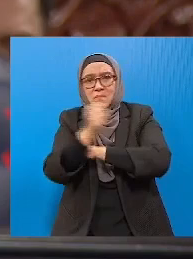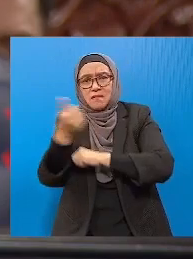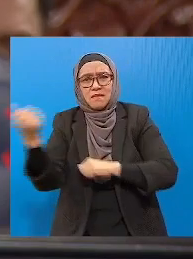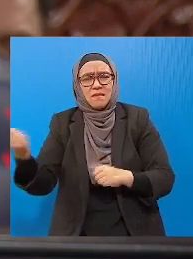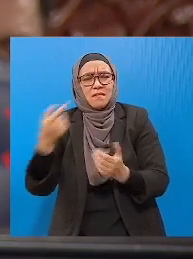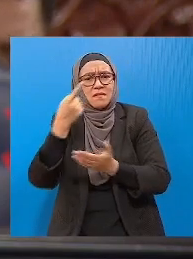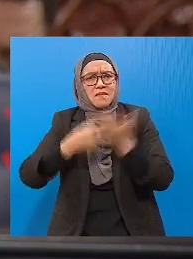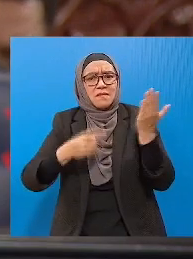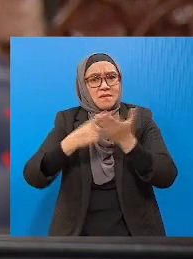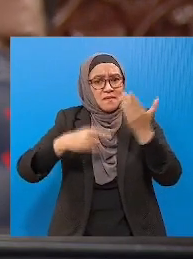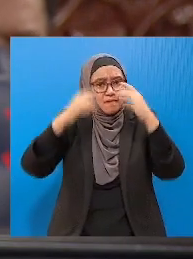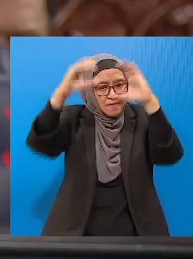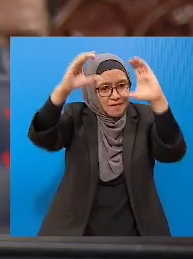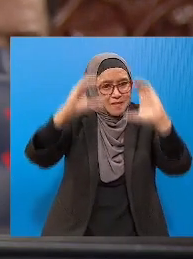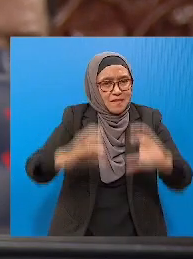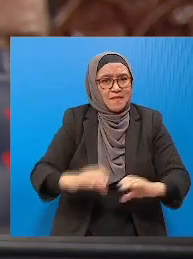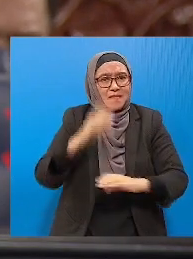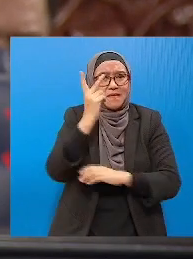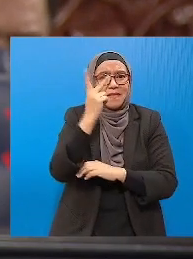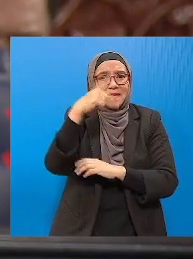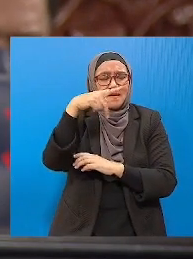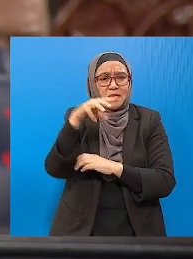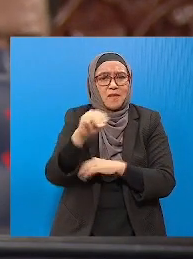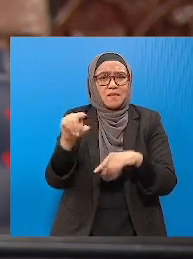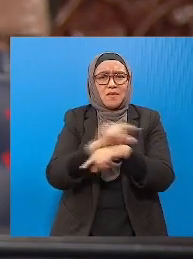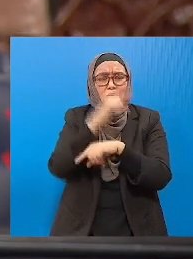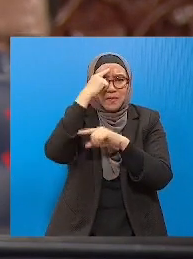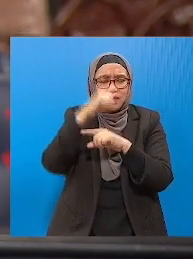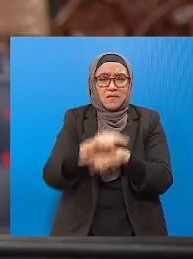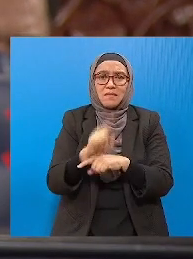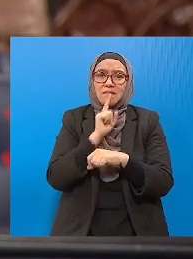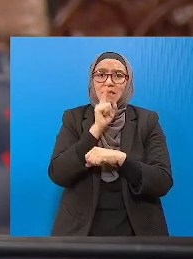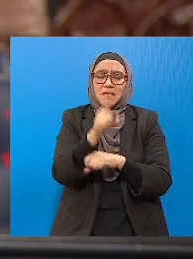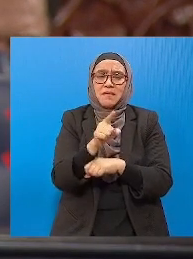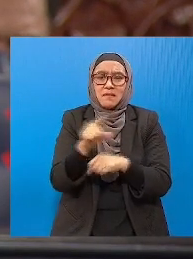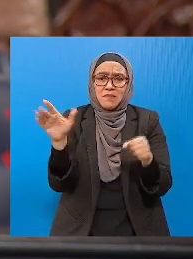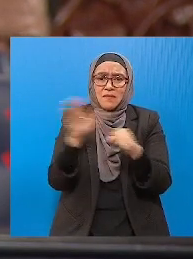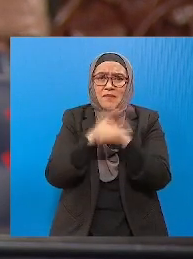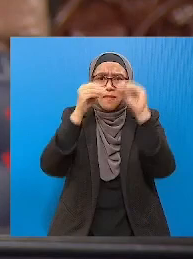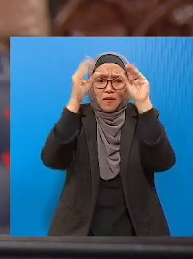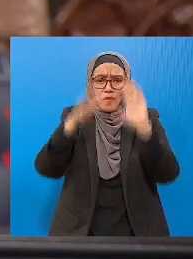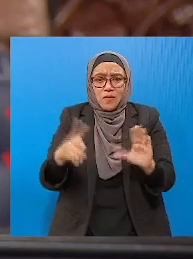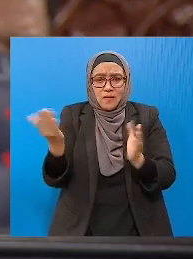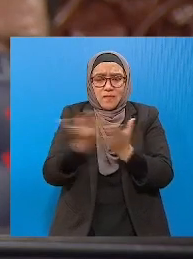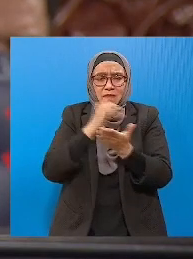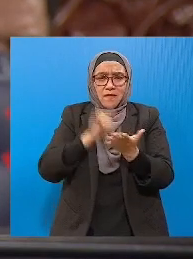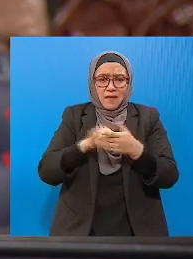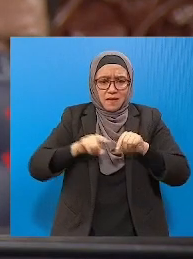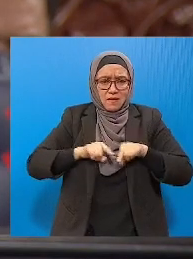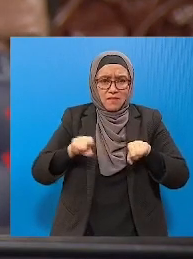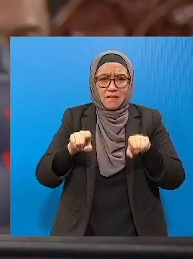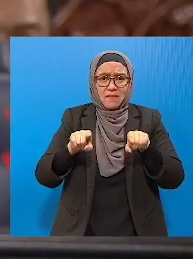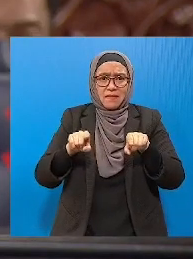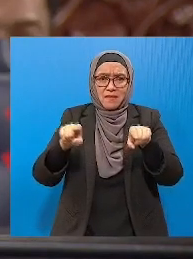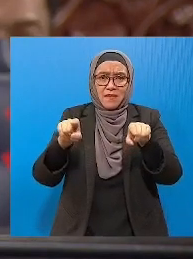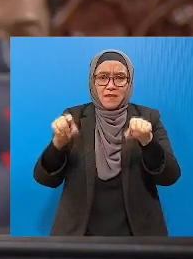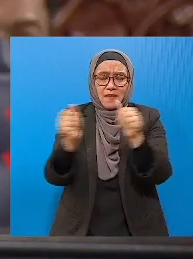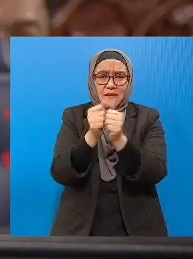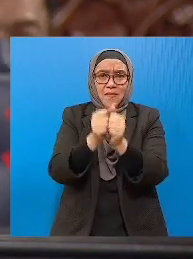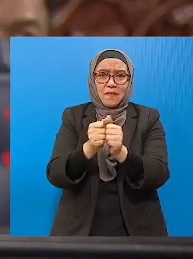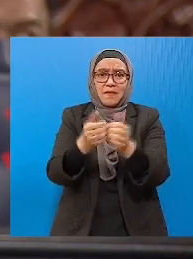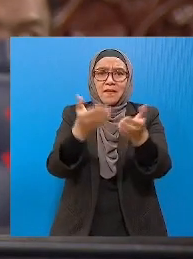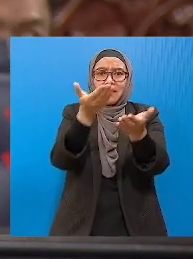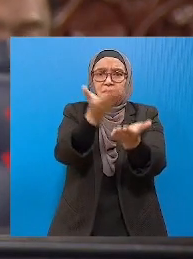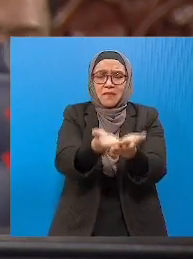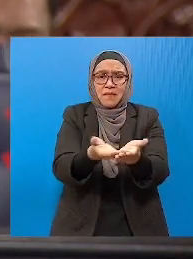ke PM bagi memastikan penempatan 80.000 orang guru baru ini selari dengan permohonan pertukaran guru pada